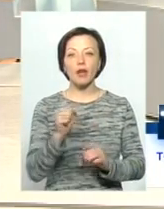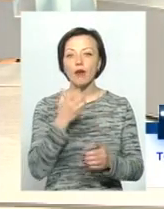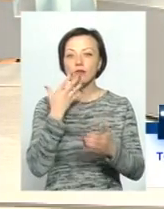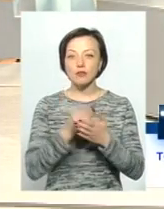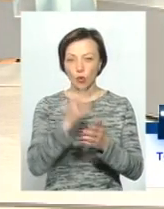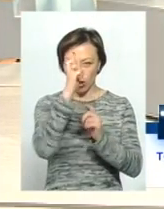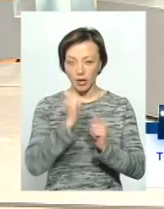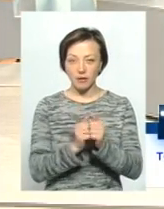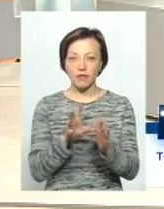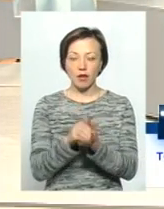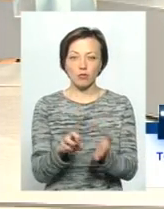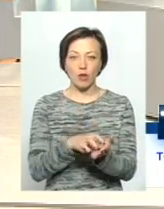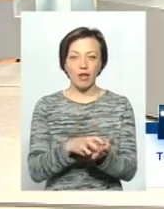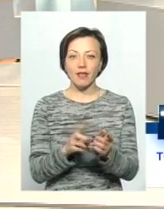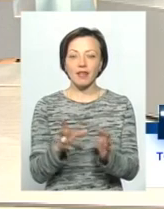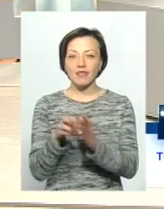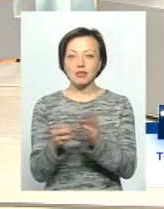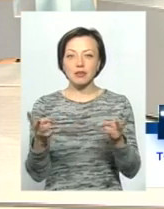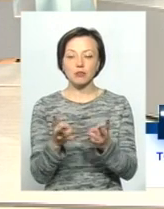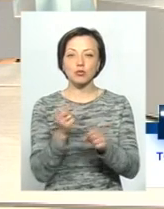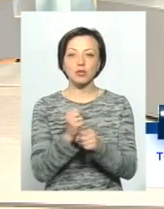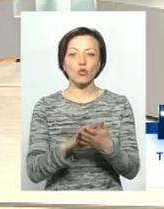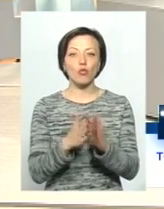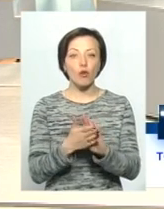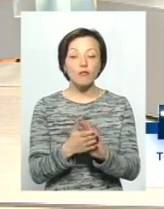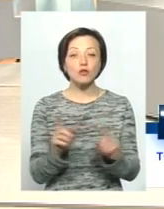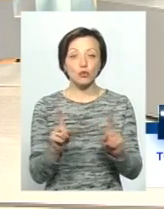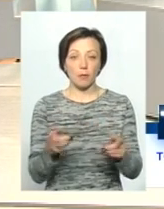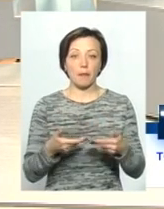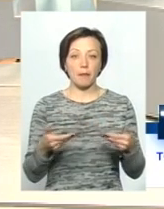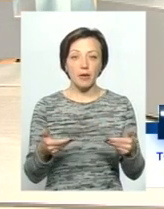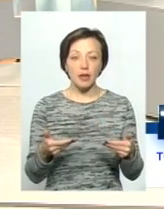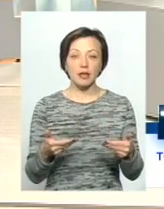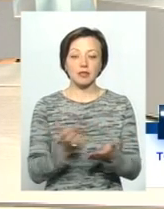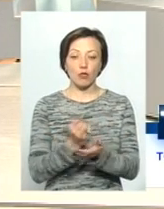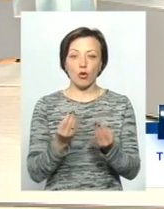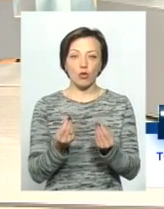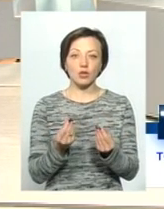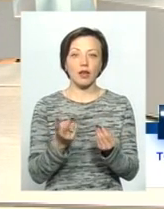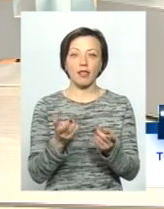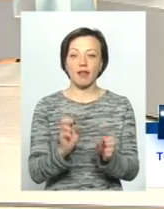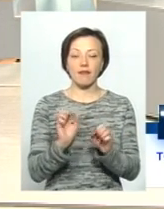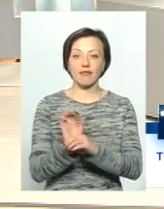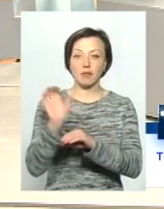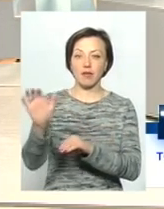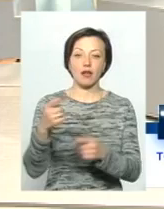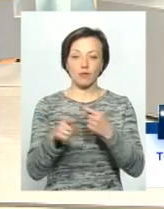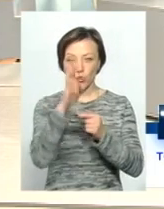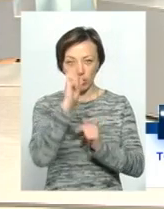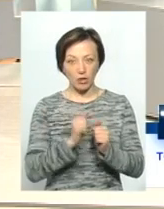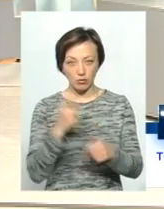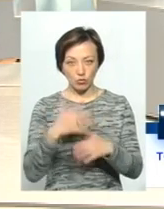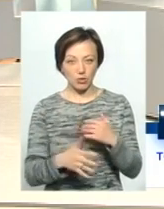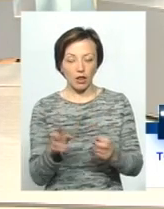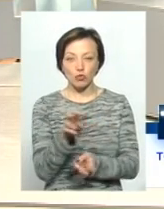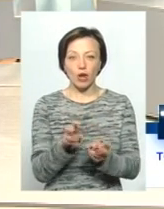країну вкладувати боязнь. Нам не так інвестор, нам треба просто робити такі умови, щоб ми зароблені свої гроші не везли в якусь другу країну. Розумієте,